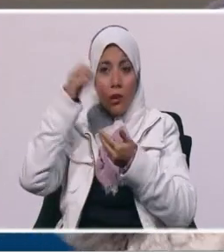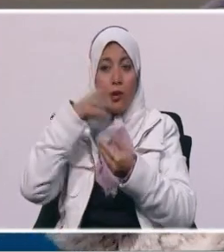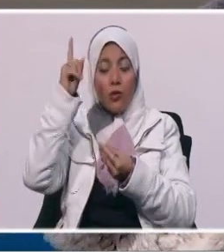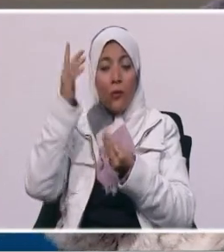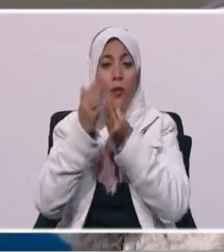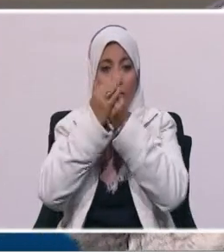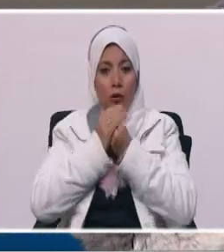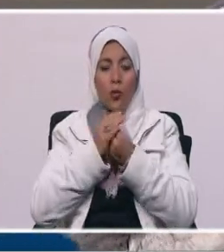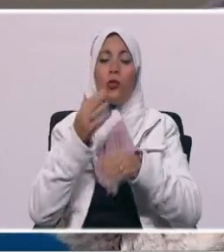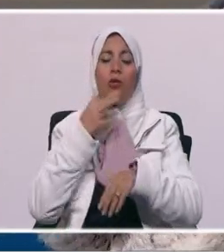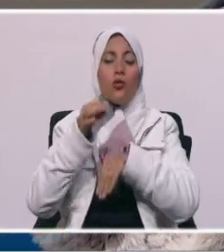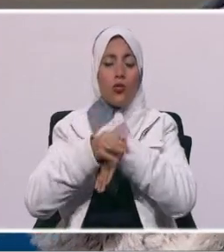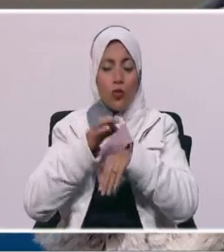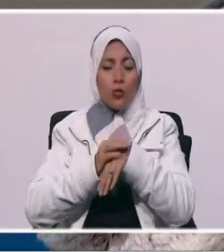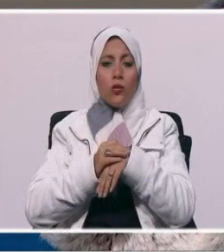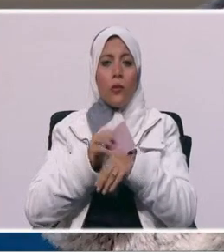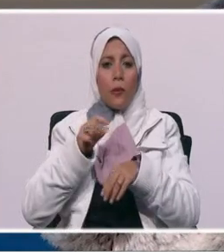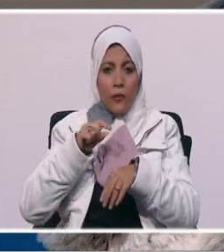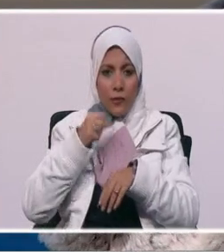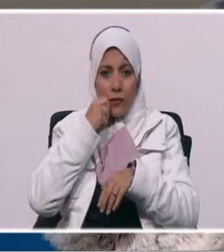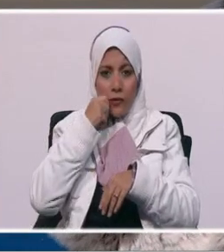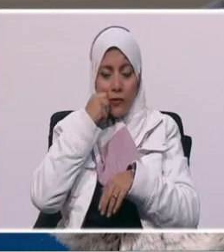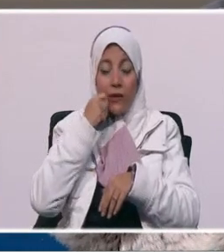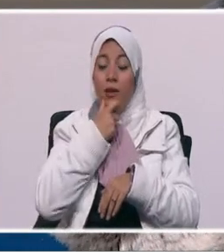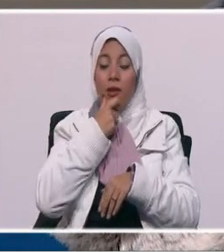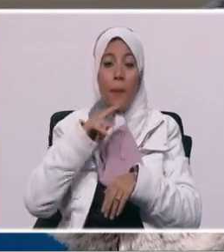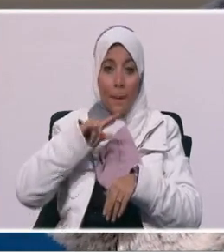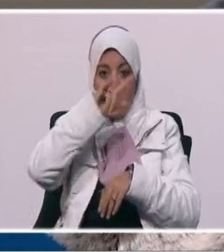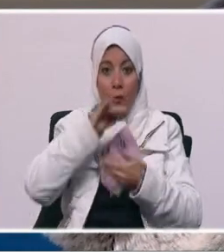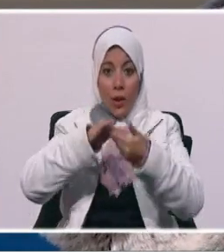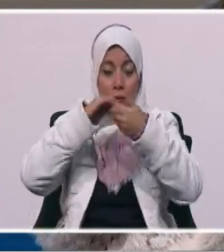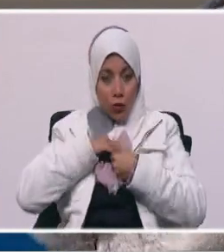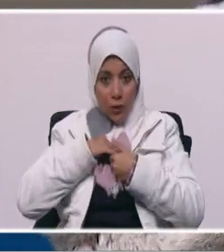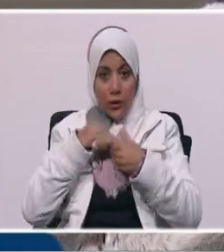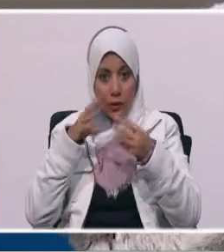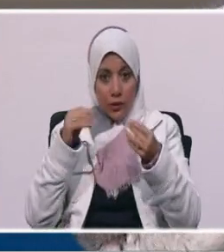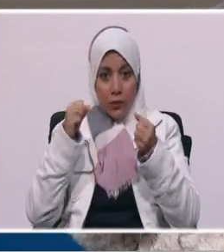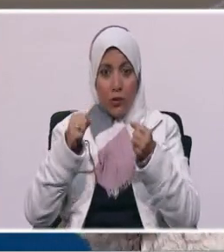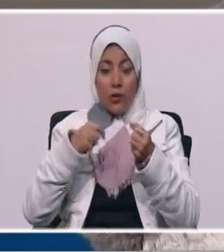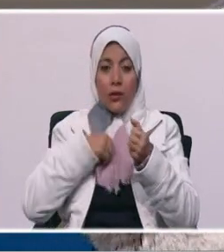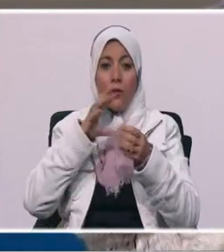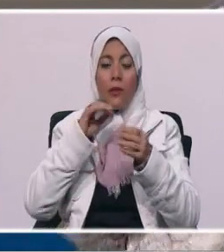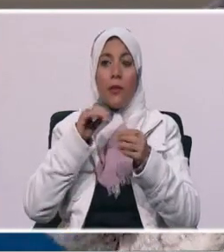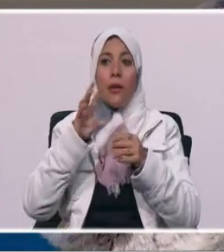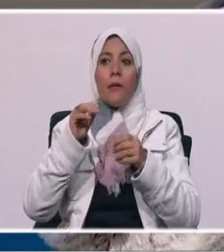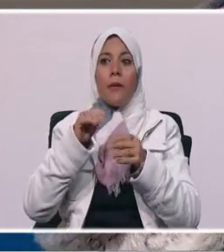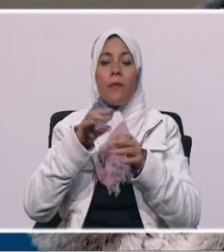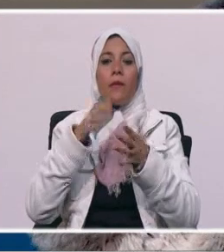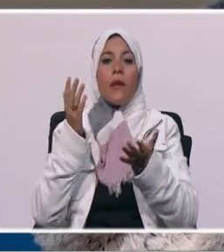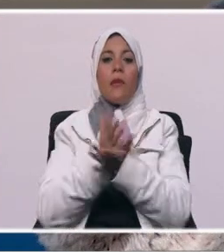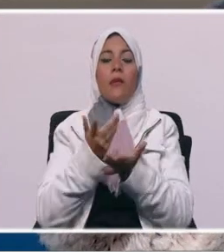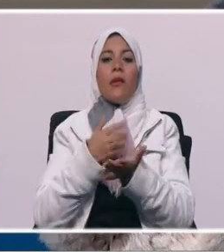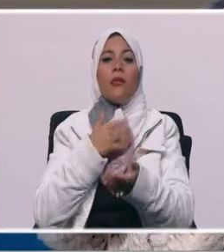ومساعده دكاتره كويسين جدا بره في المانيا، عرفت ان انا الاقي الحل الانسب